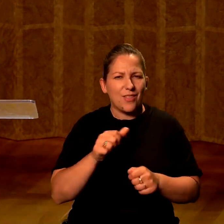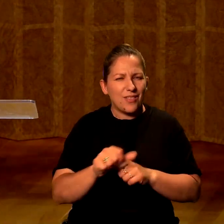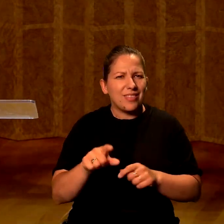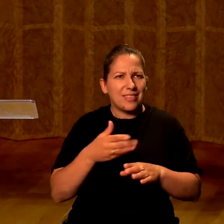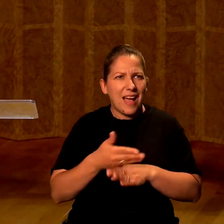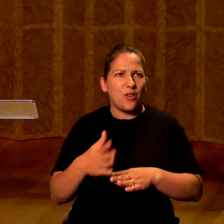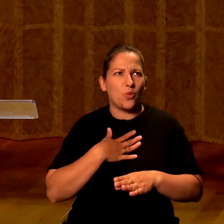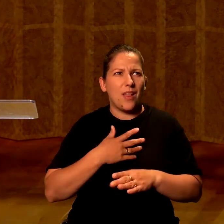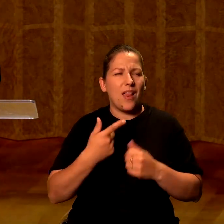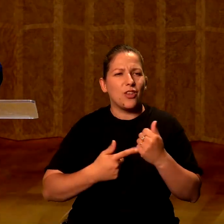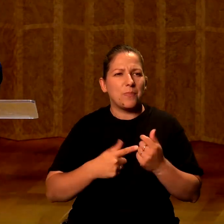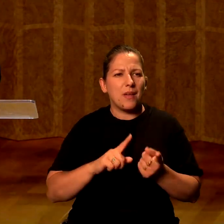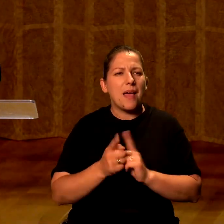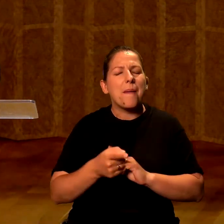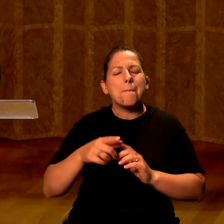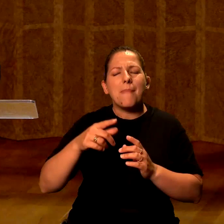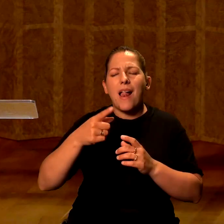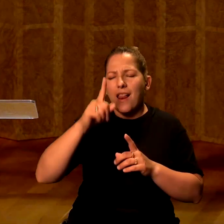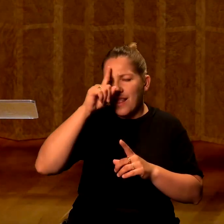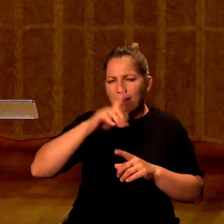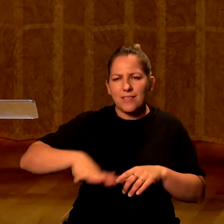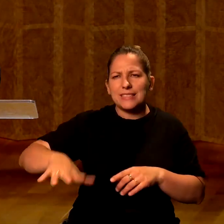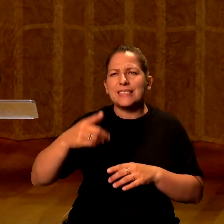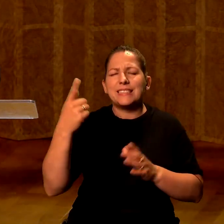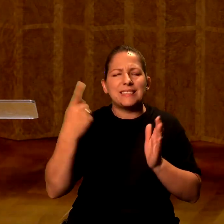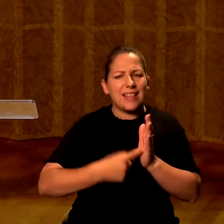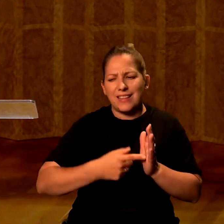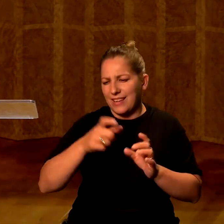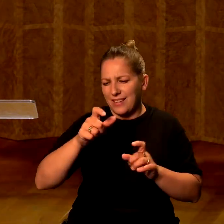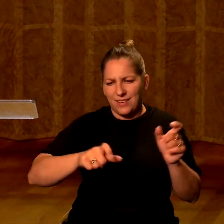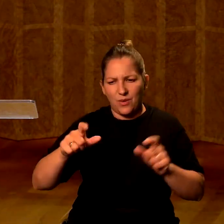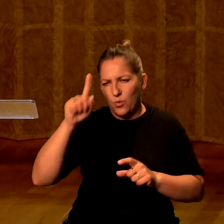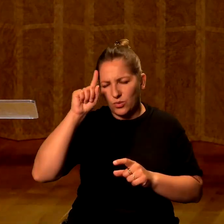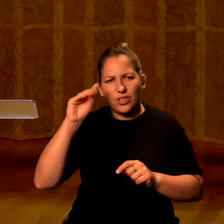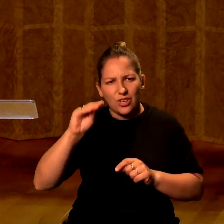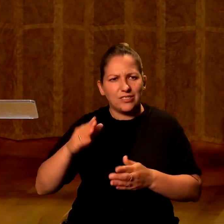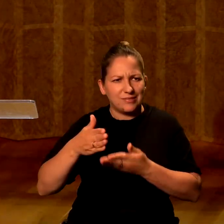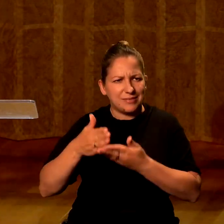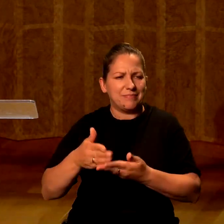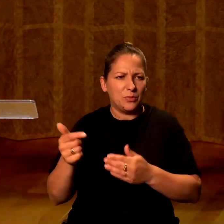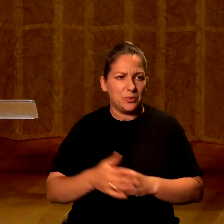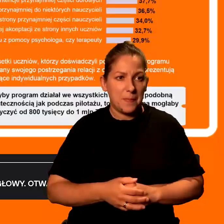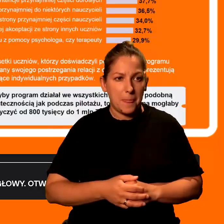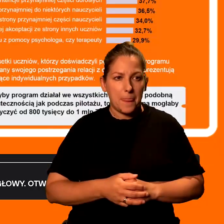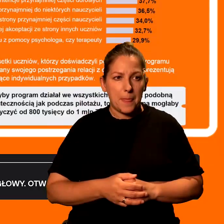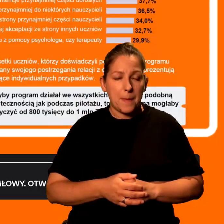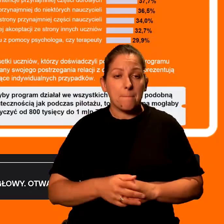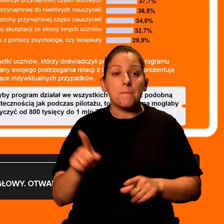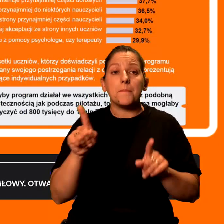liczby. Jakbyśmy przeliczyli na liczbę uczniów w Polsce, to są setki tysięcy uczniów potencjalnie. No i też